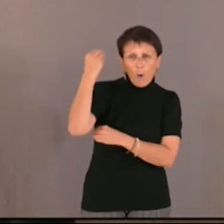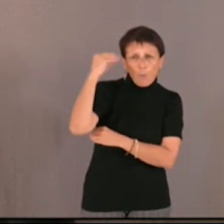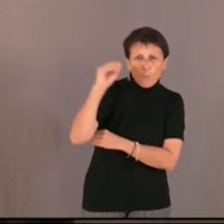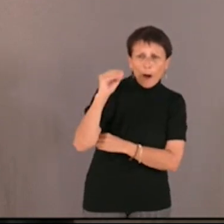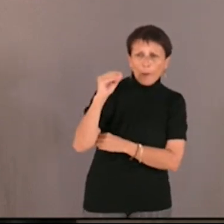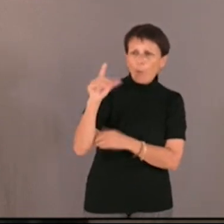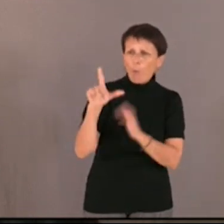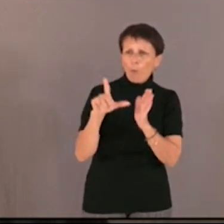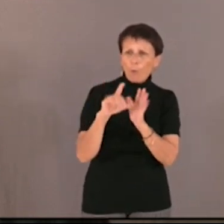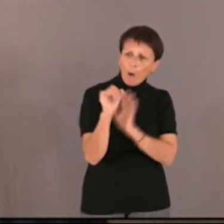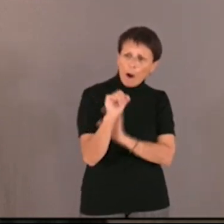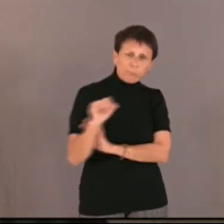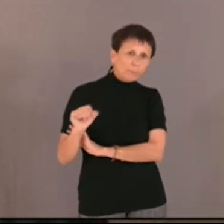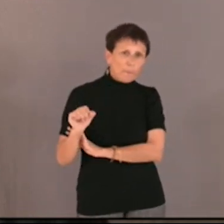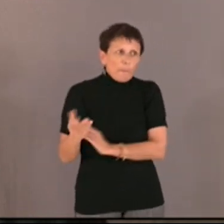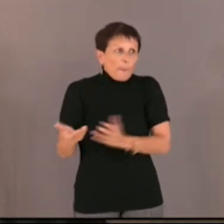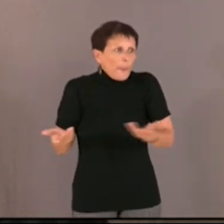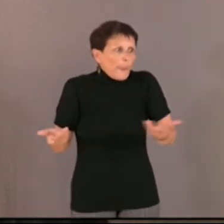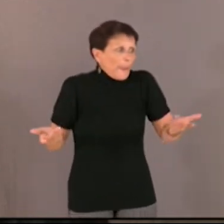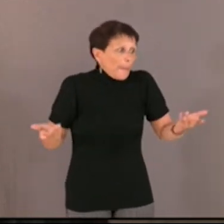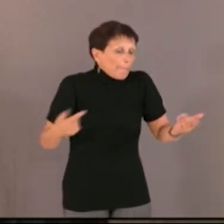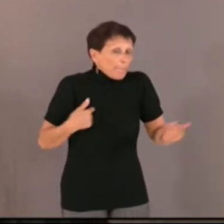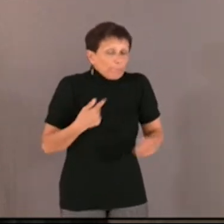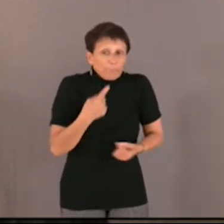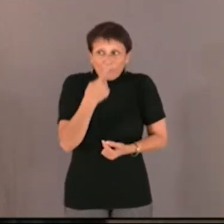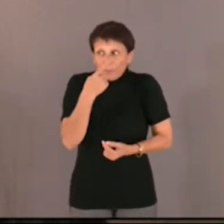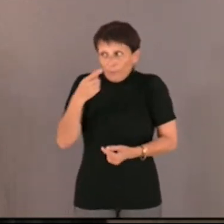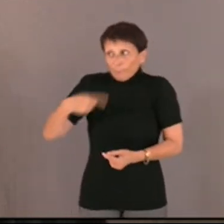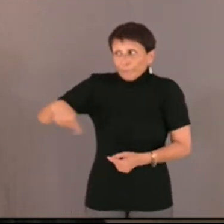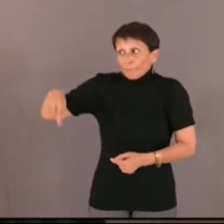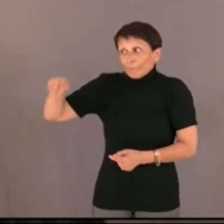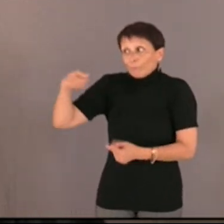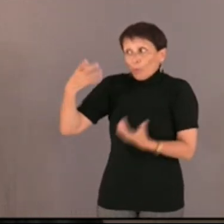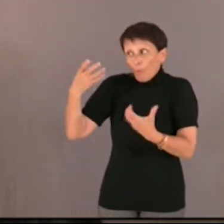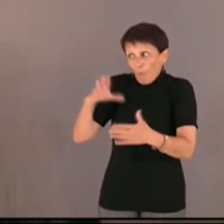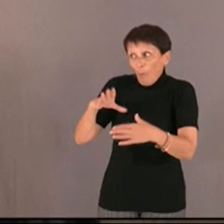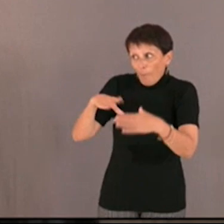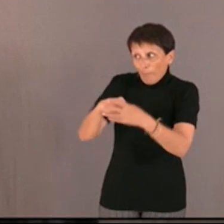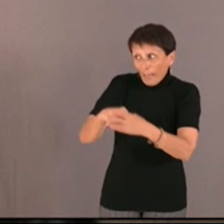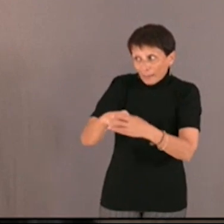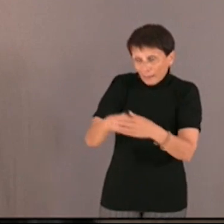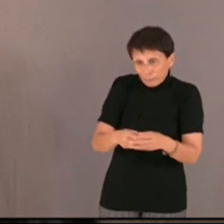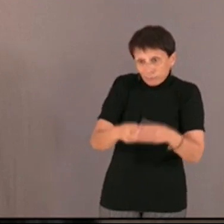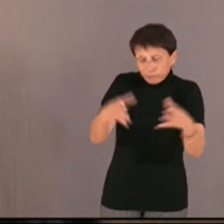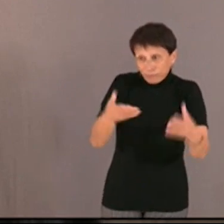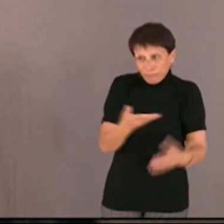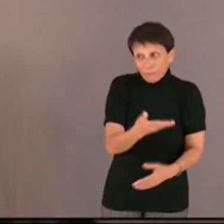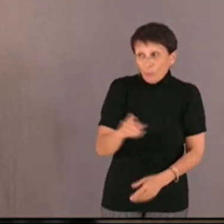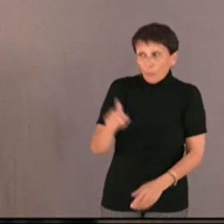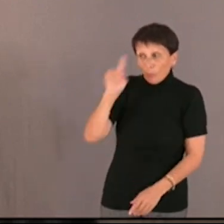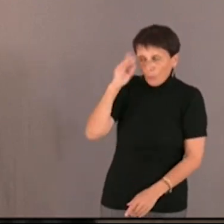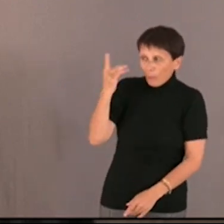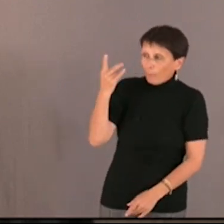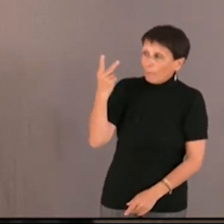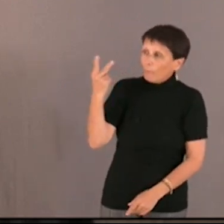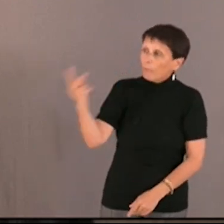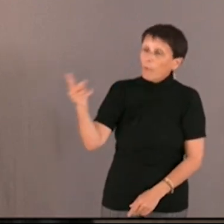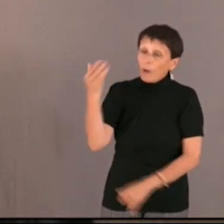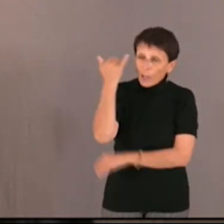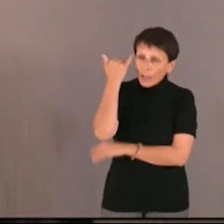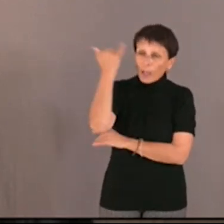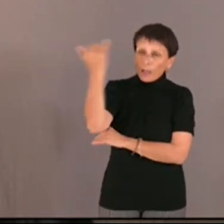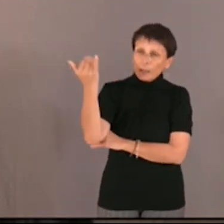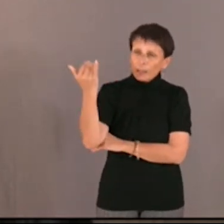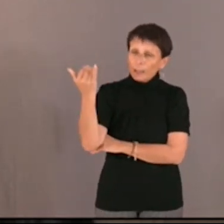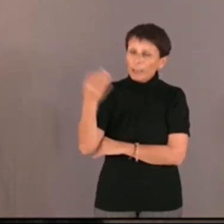malheureusement, involontairement, je veux le croire, vous y participez, en tout cas vous participez à son développement par votre idéologie qui consiste